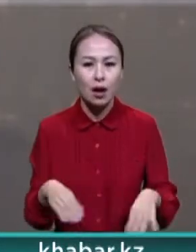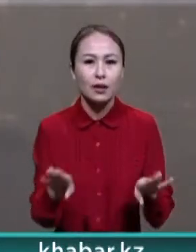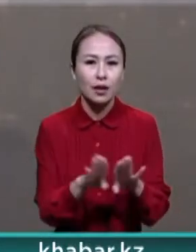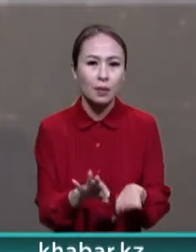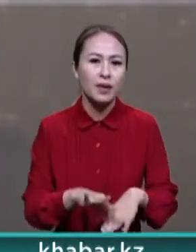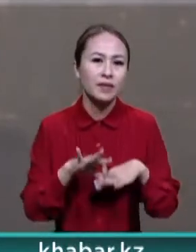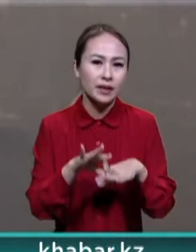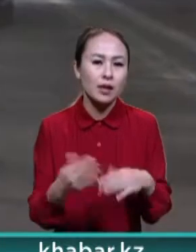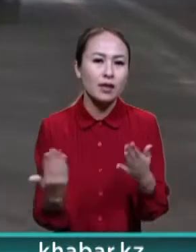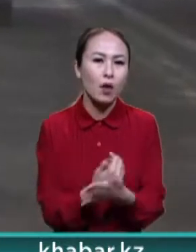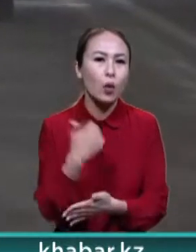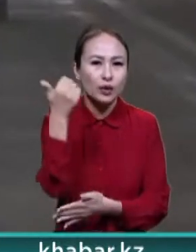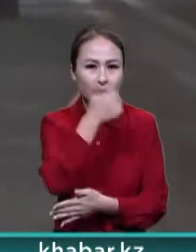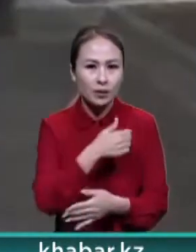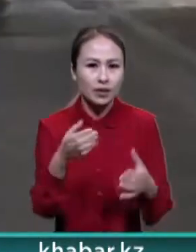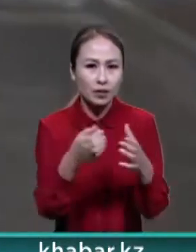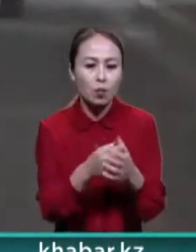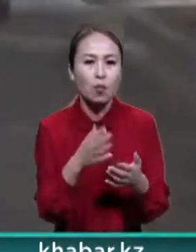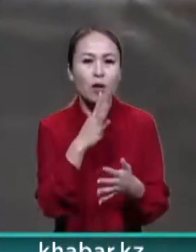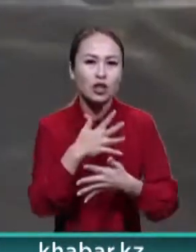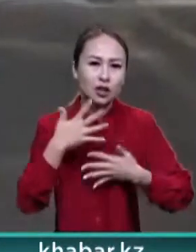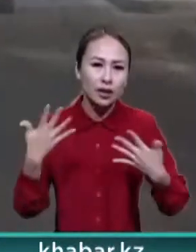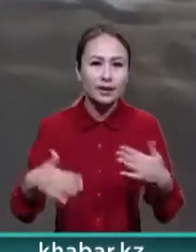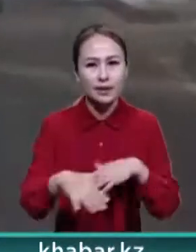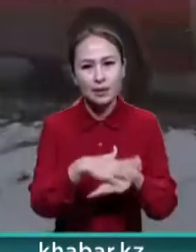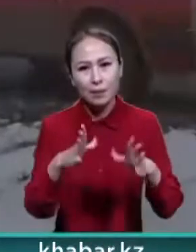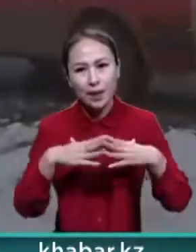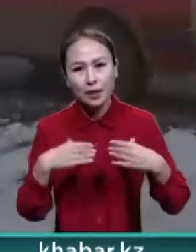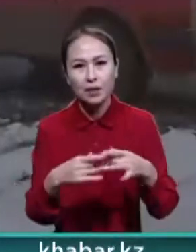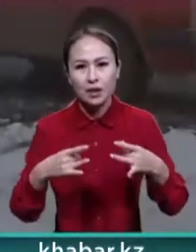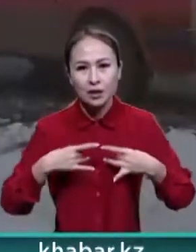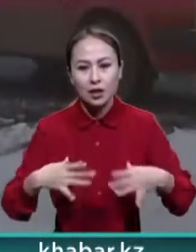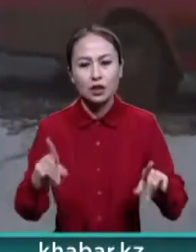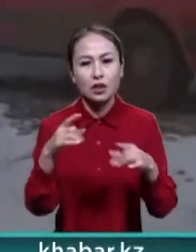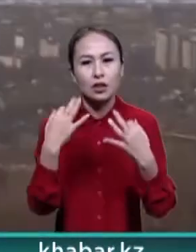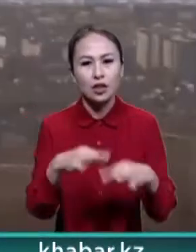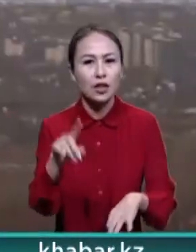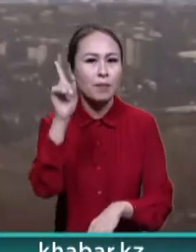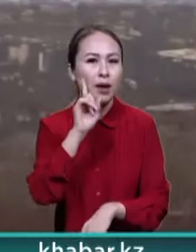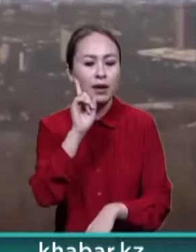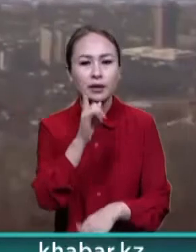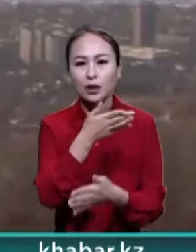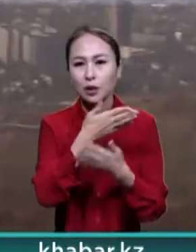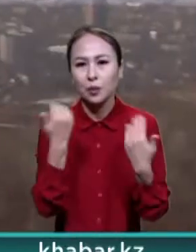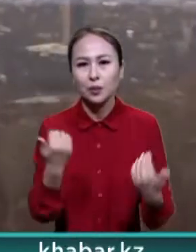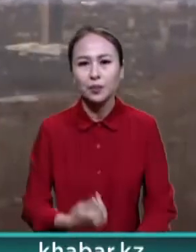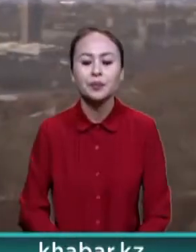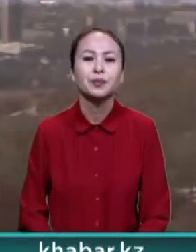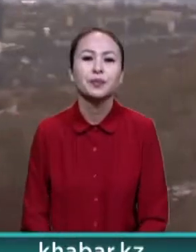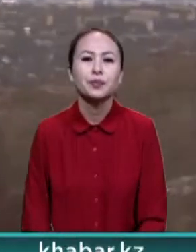дни, однако на проведение новогодних корпоративов и больших коллективных и семейных праздников разрешат. Пока не дают.